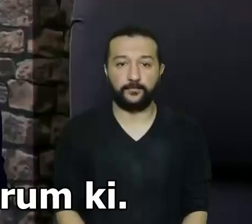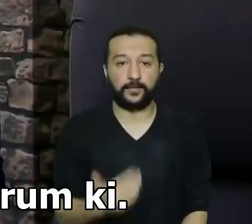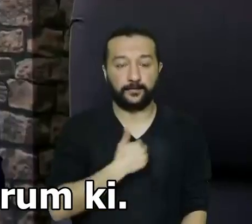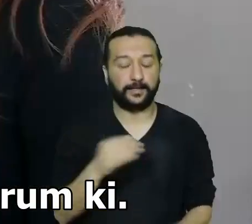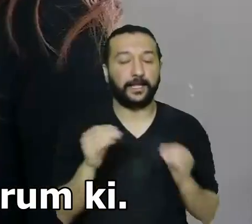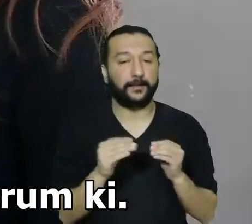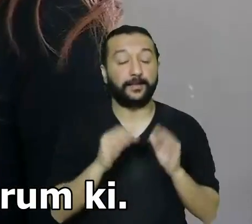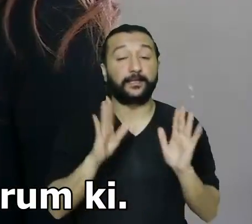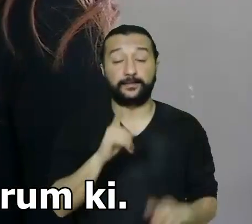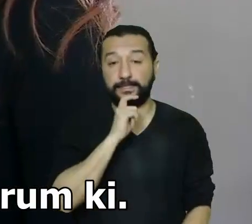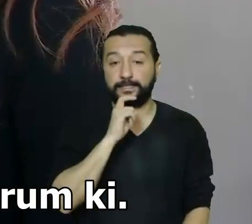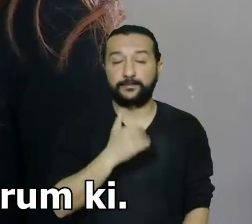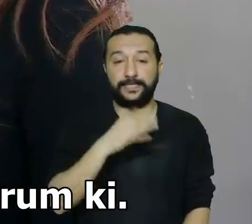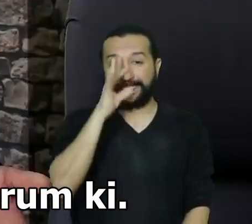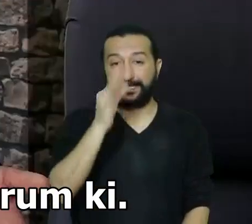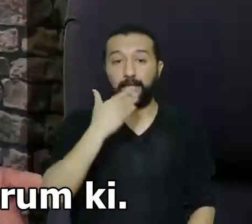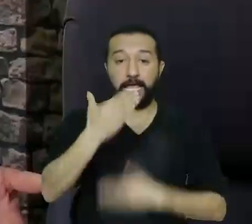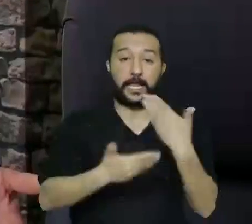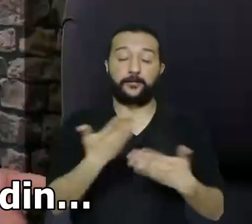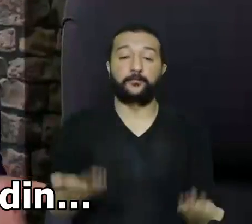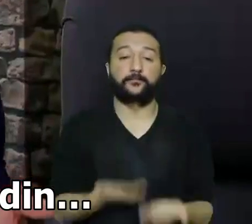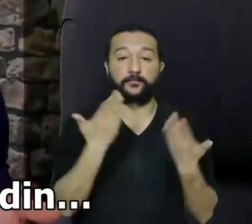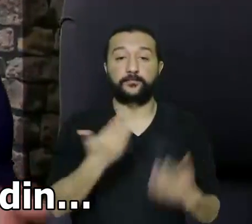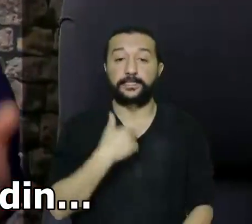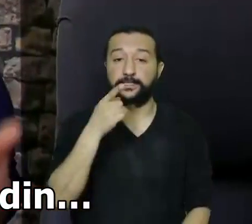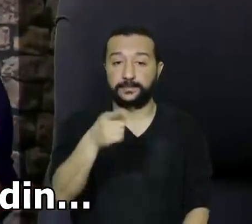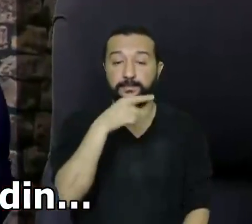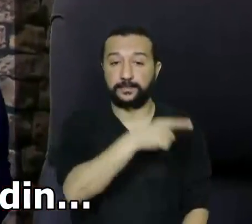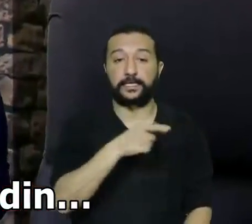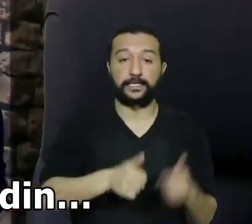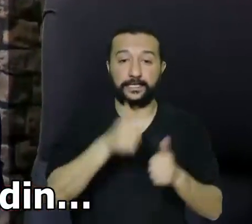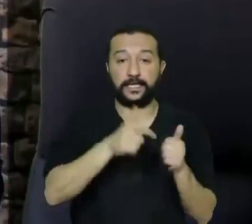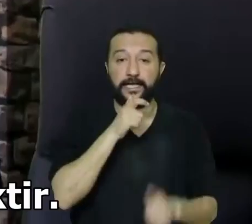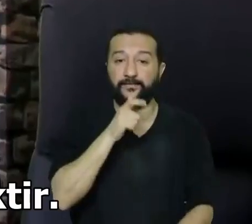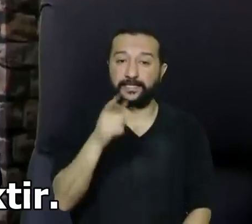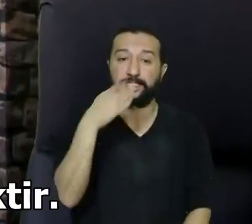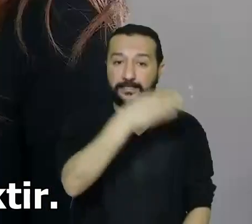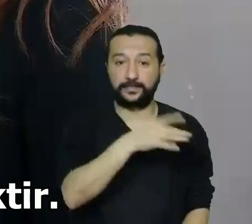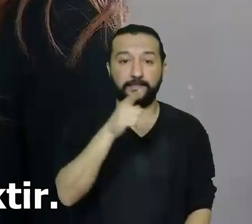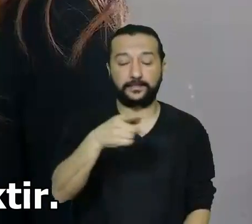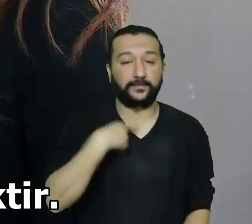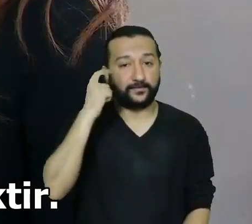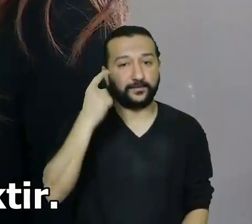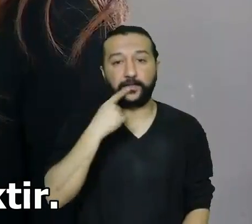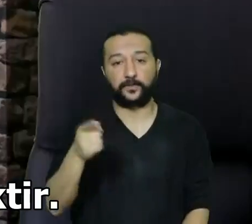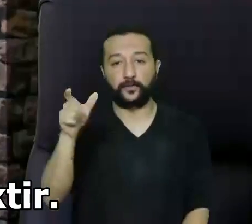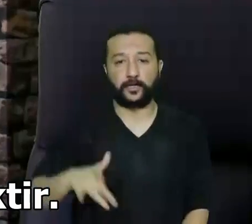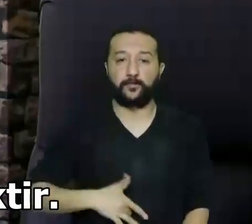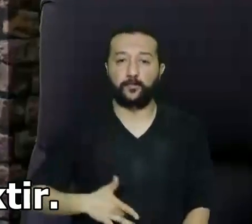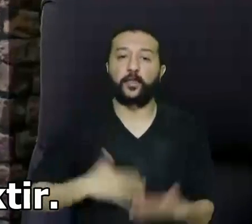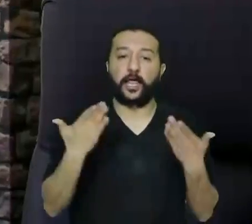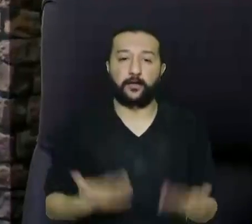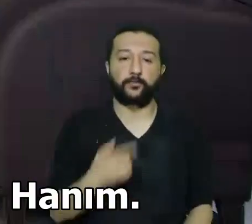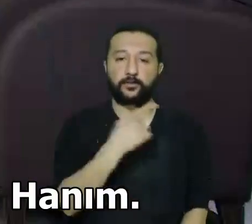Ben de kabahat. Ben kime laf anlatmaya çalışıyorum ki? Bence siz o karaoke kafeye gidin, önerinizi iletin. Memnuniyetle